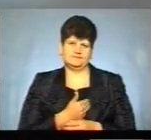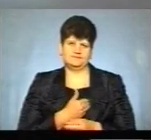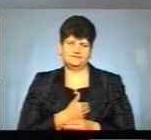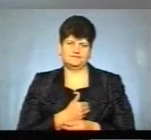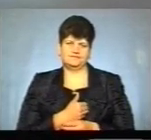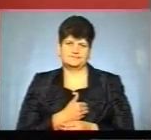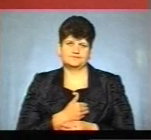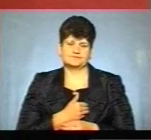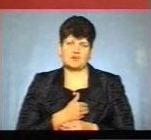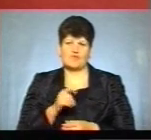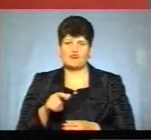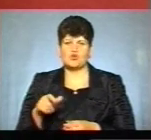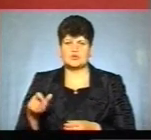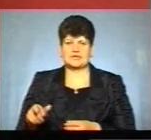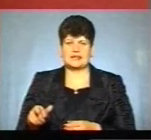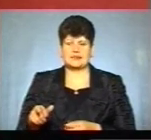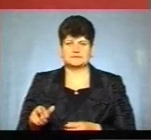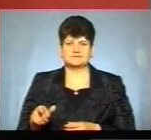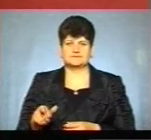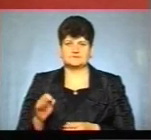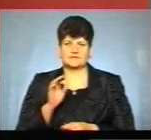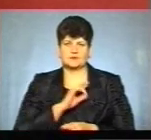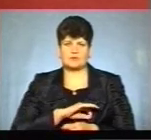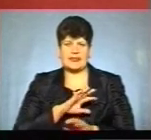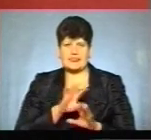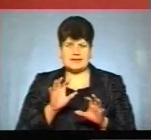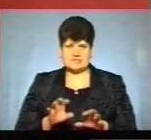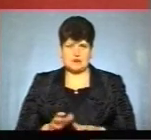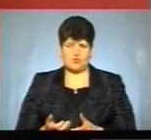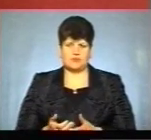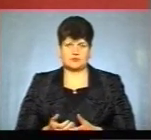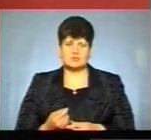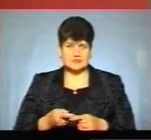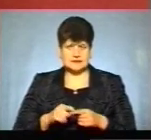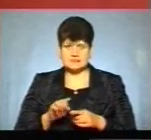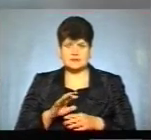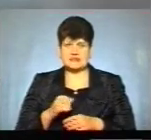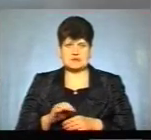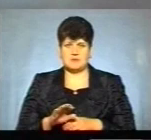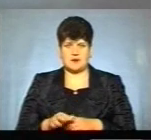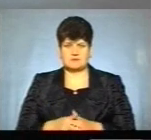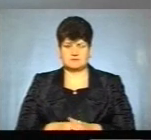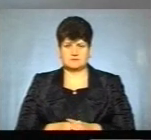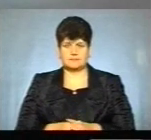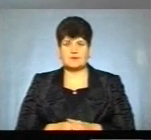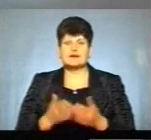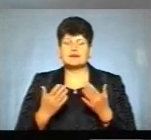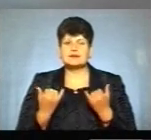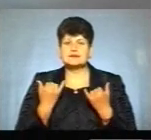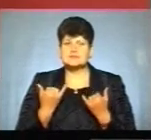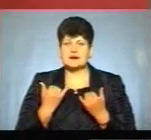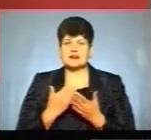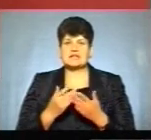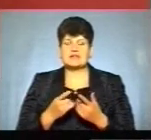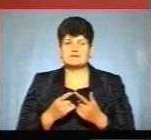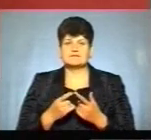в людей спожити якось незаконно. Ну, ми це не заберемо. Який зараз існує